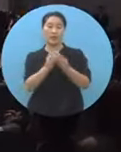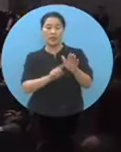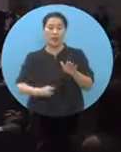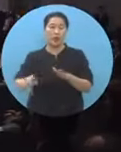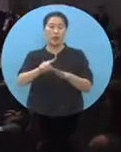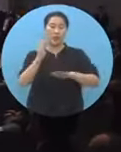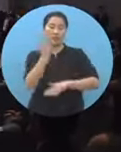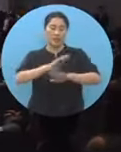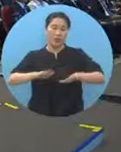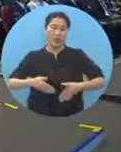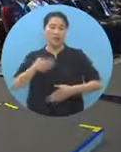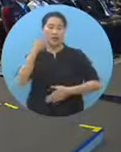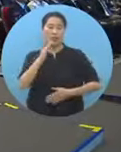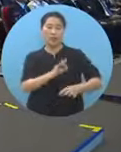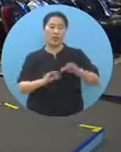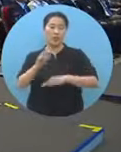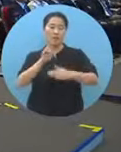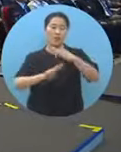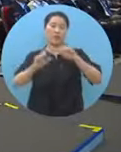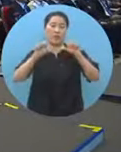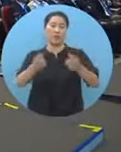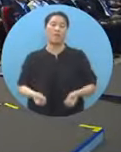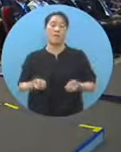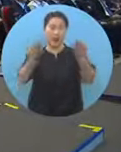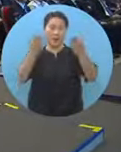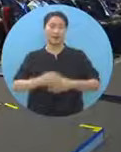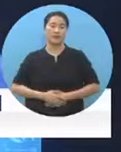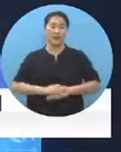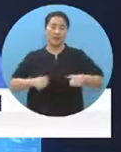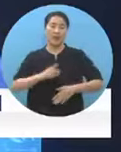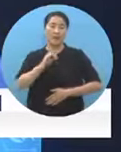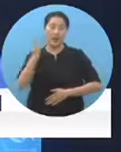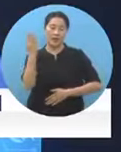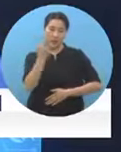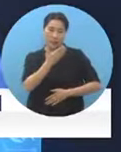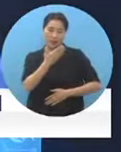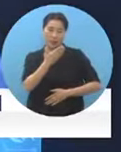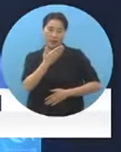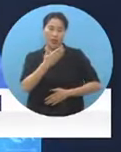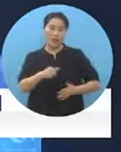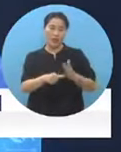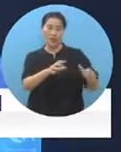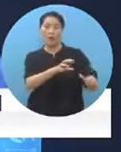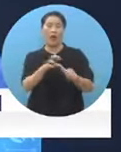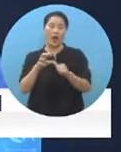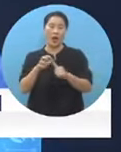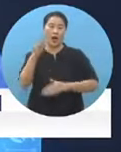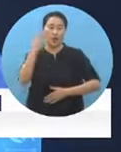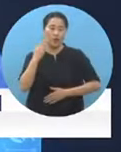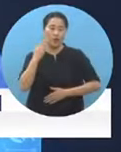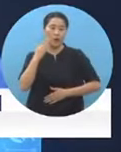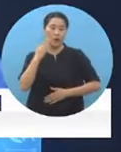발전을 선도할 청정 전남 블루 이코노미 비전 선포식을 했습니다. 전남만의 청정 블루 자원을